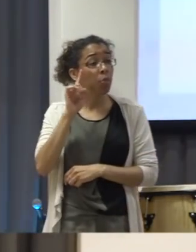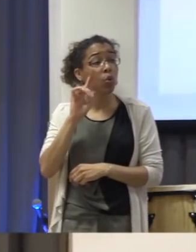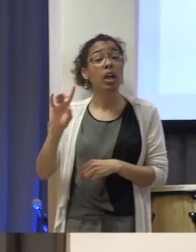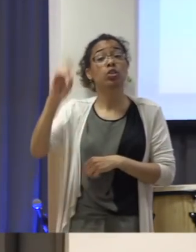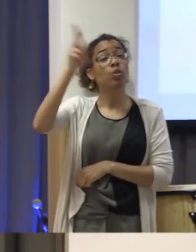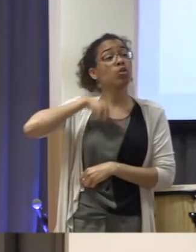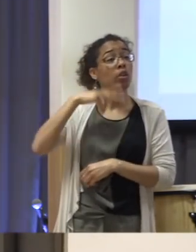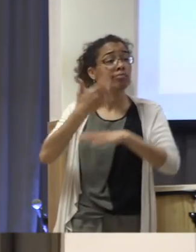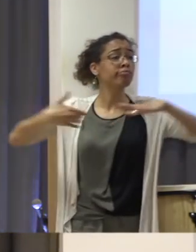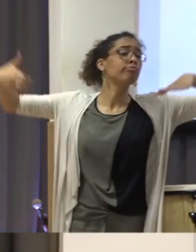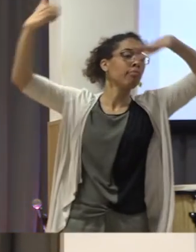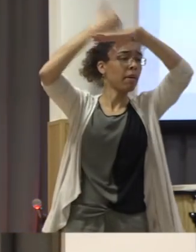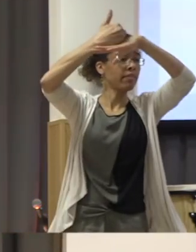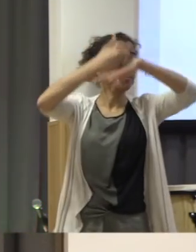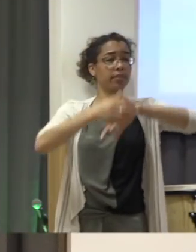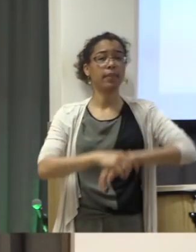au-dessus.